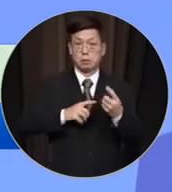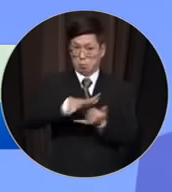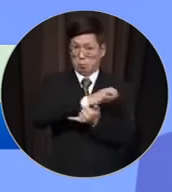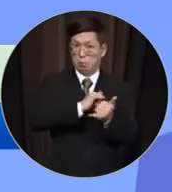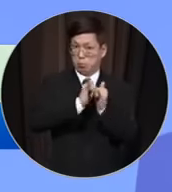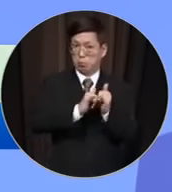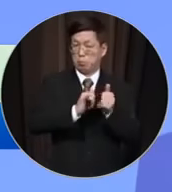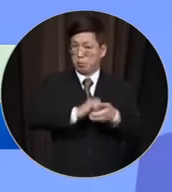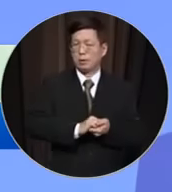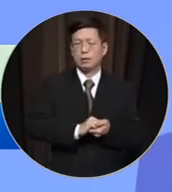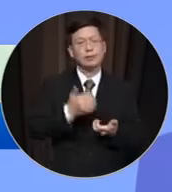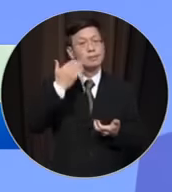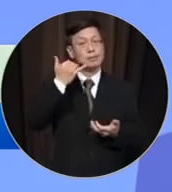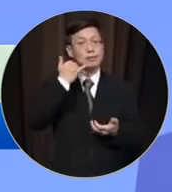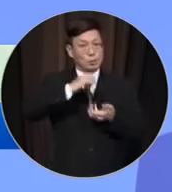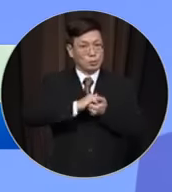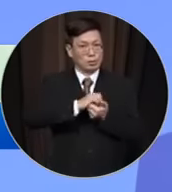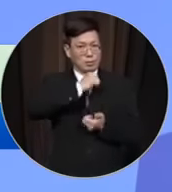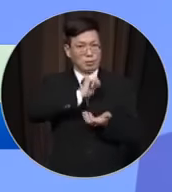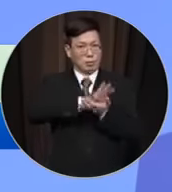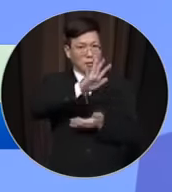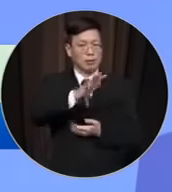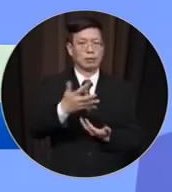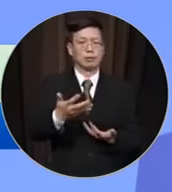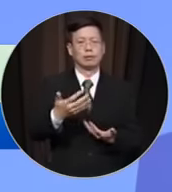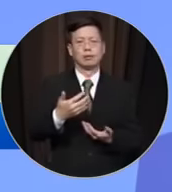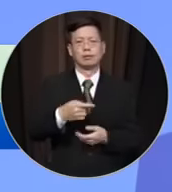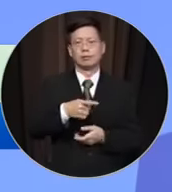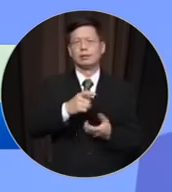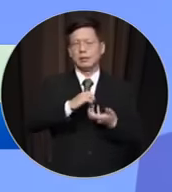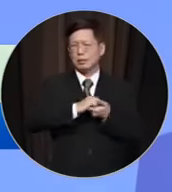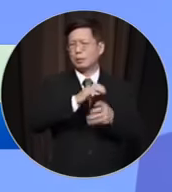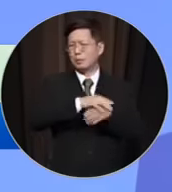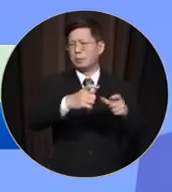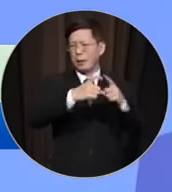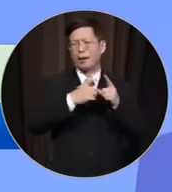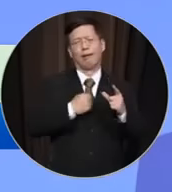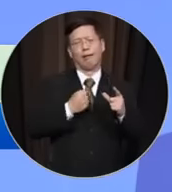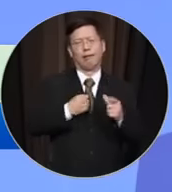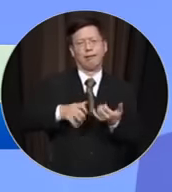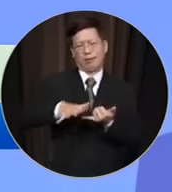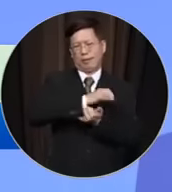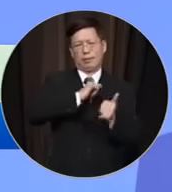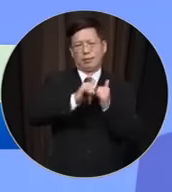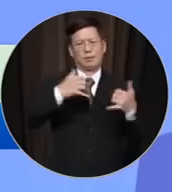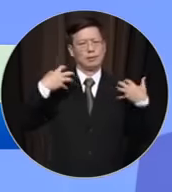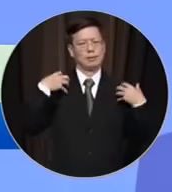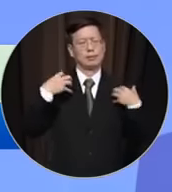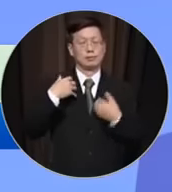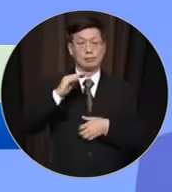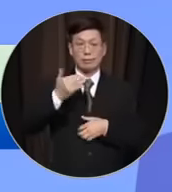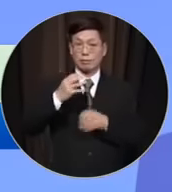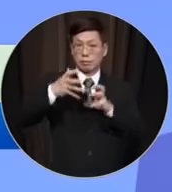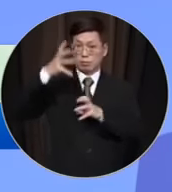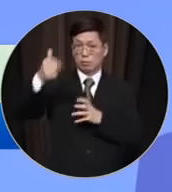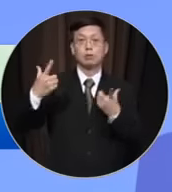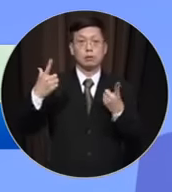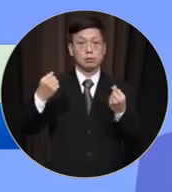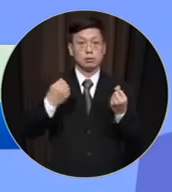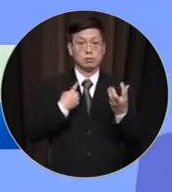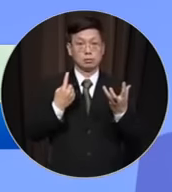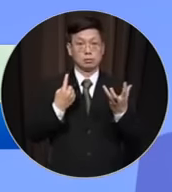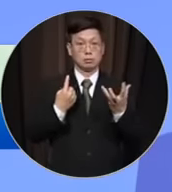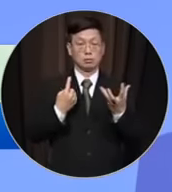夺。谁可以决定台湾的未来？我想大家都会回答我们全民决定。但是总统也是全